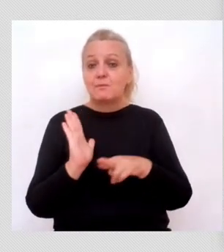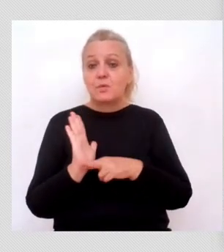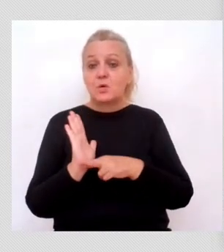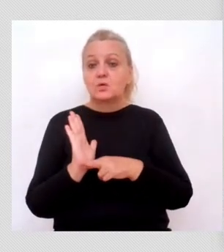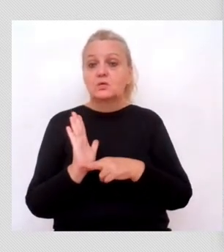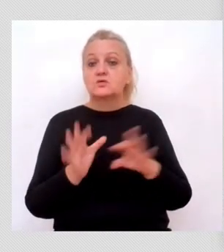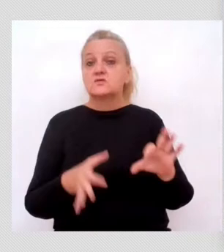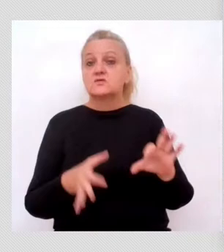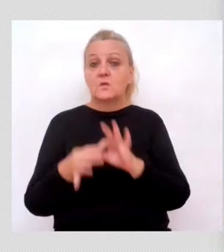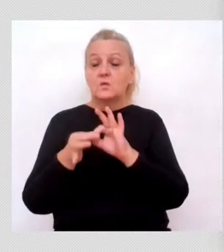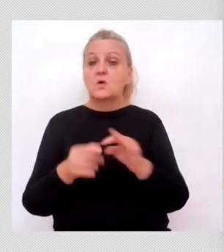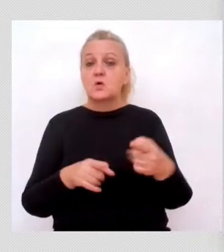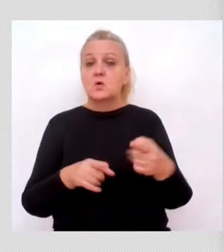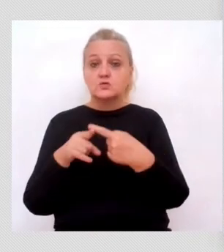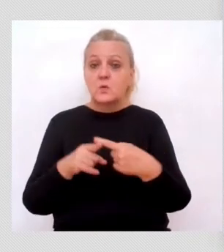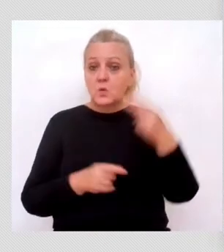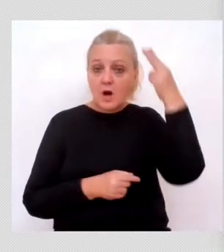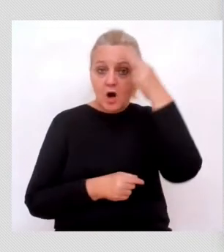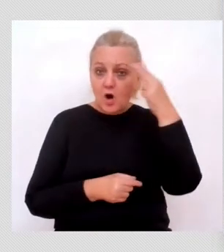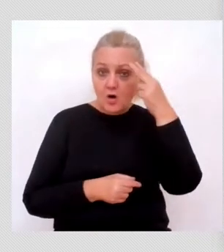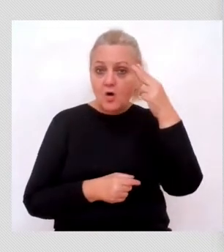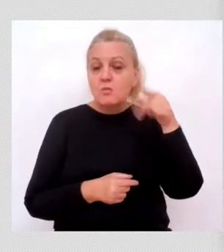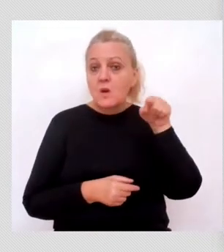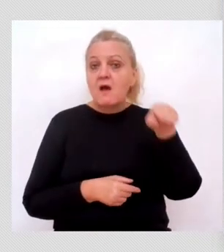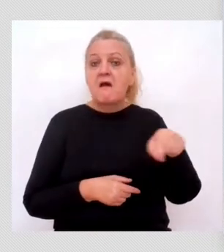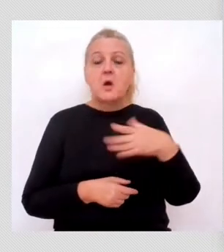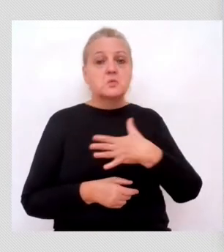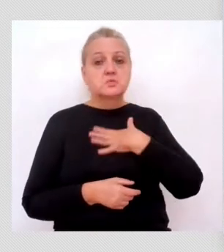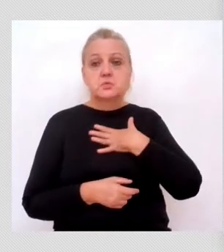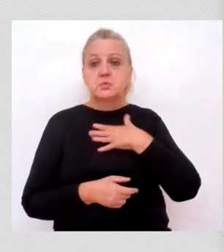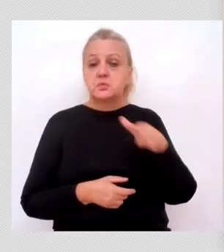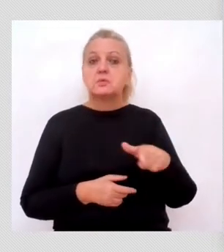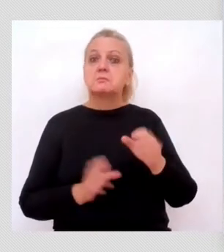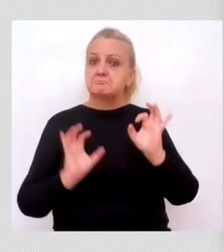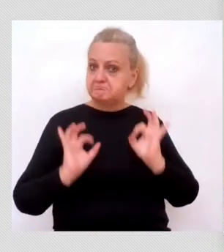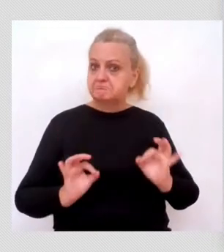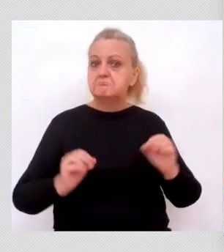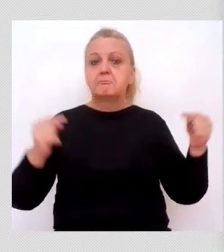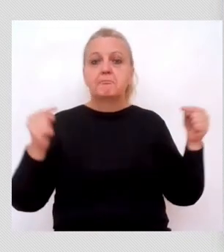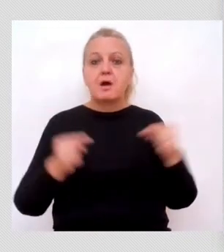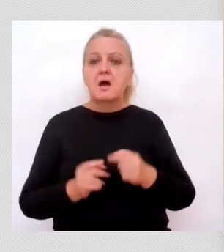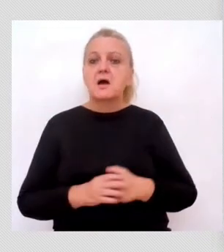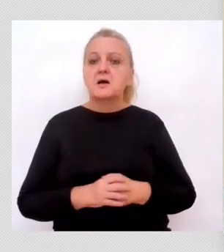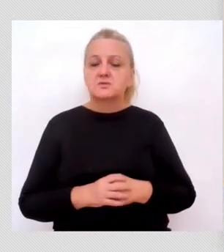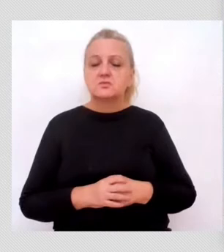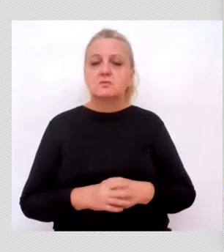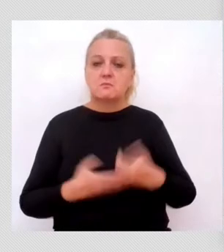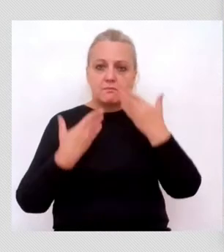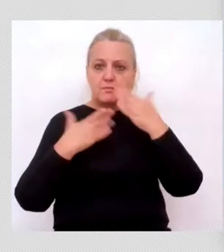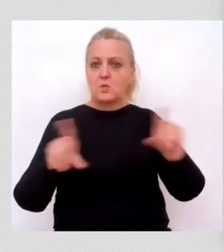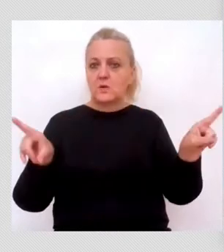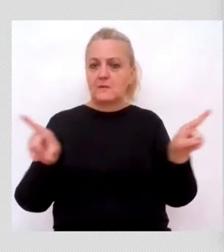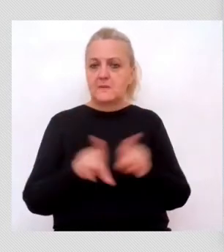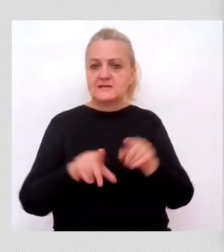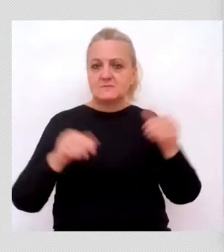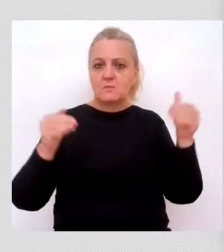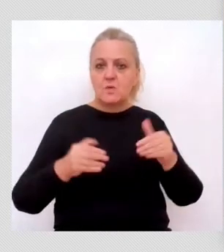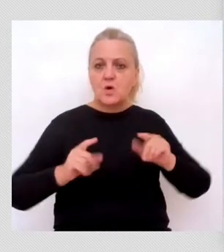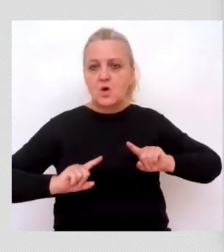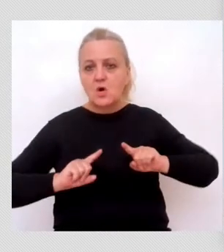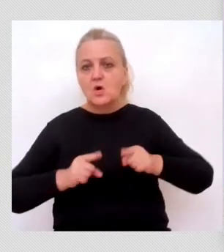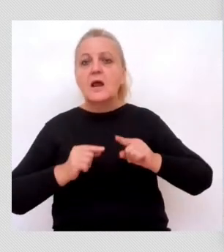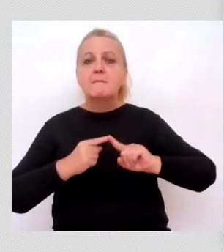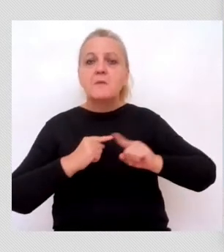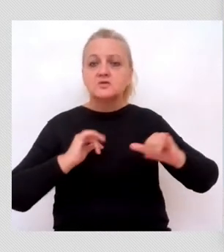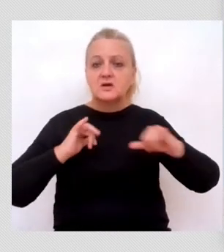dotyczący spółek komunalnych wydaje się bardzo na miejscu i pokazuje też możliwości organizacji pozarządowych